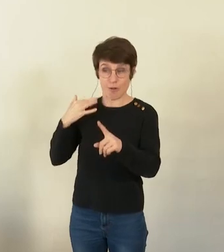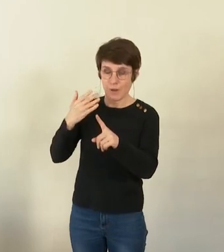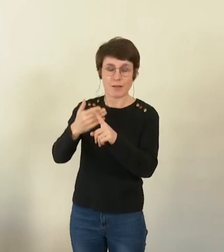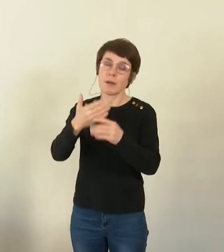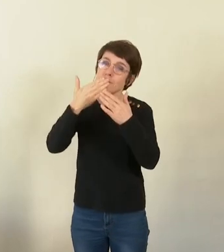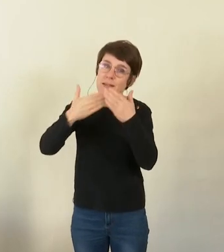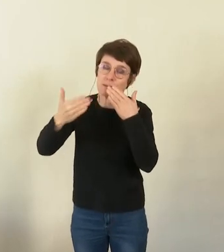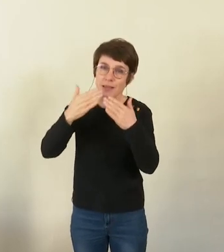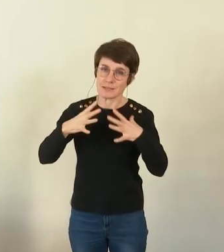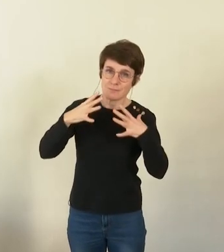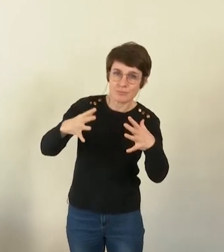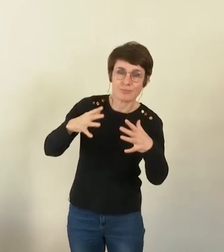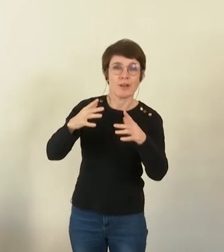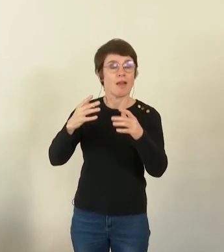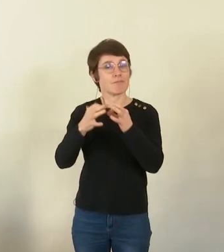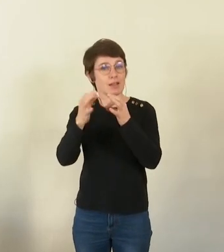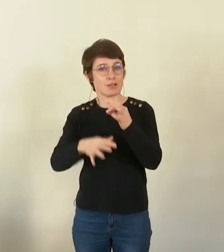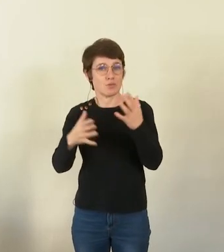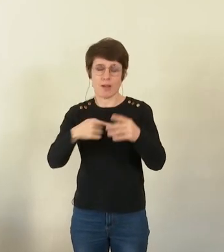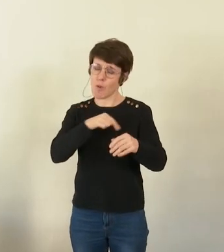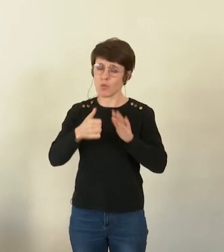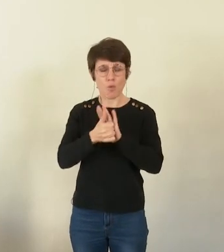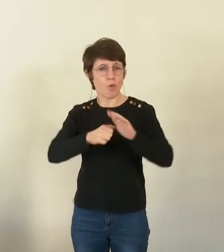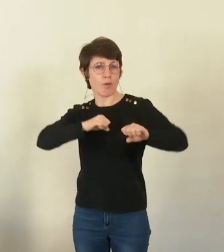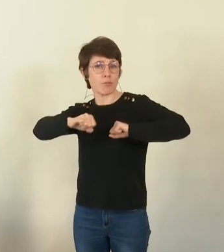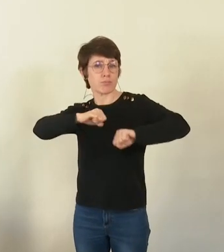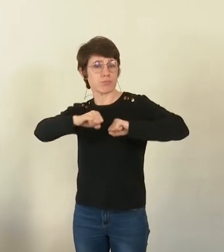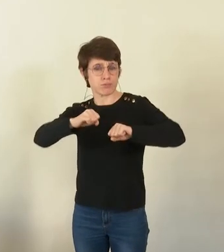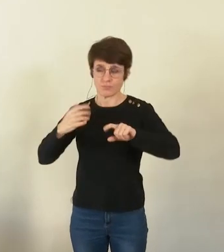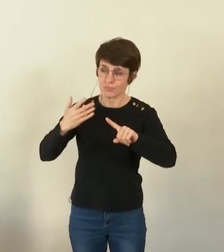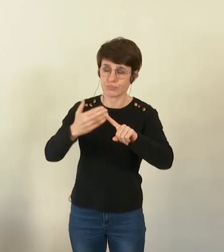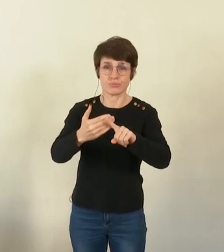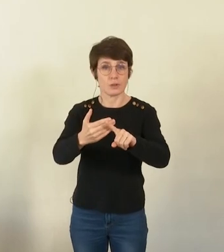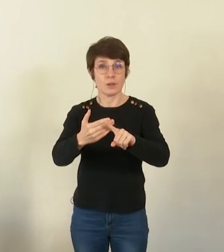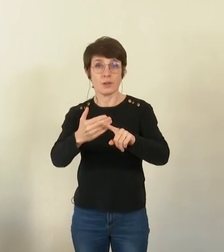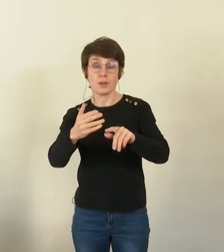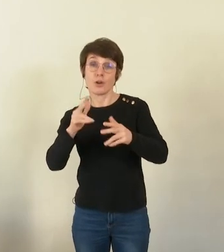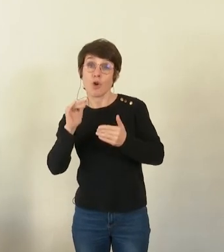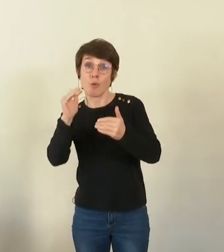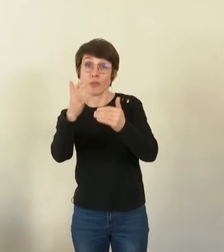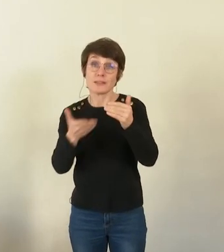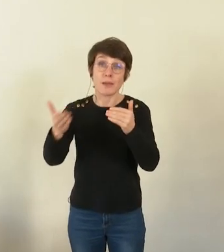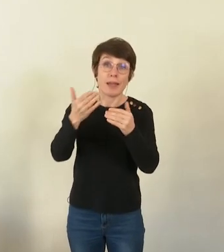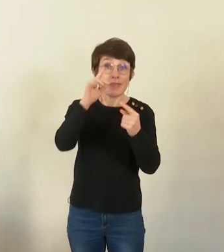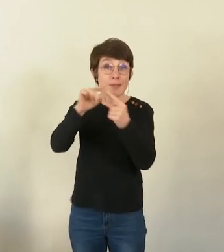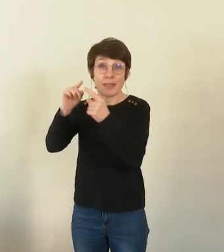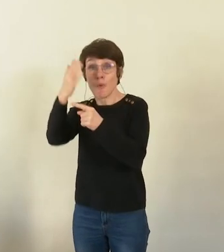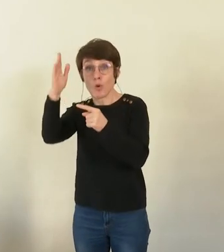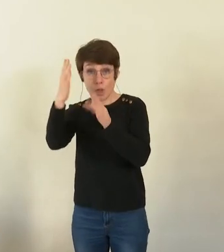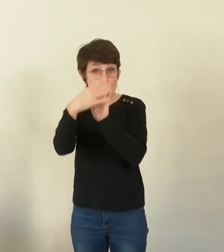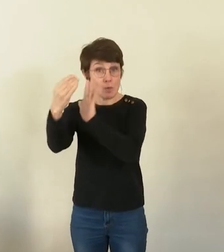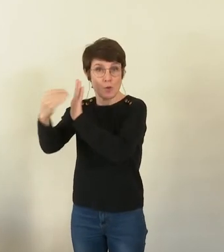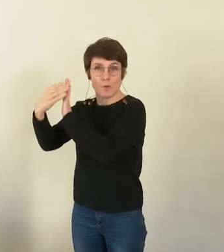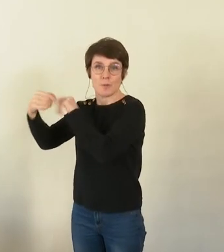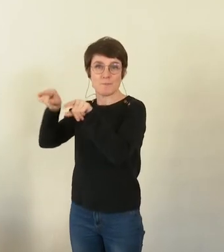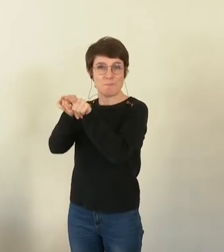sur cette thématique et nous permettant ainsi de jouer un rôle actif en la matière nous ne désespérons pas que cette pratique soit étendue à d'autres sujets